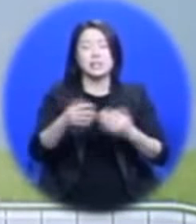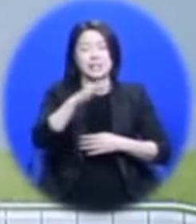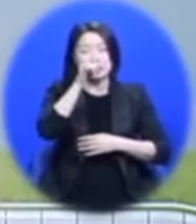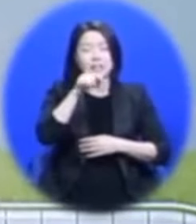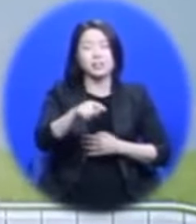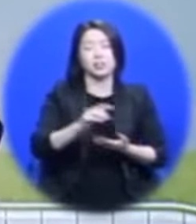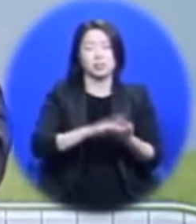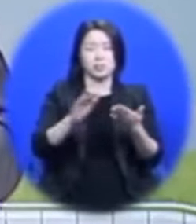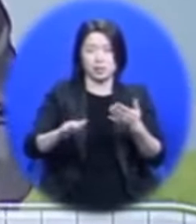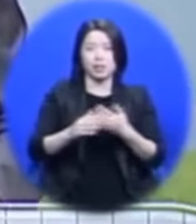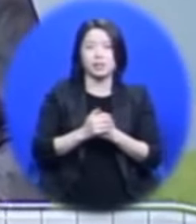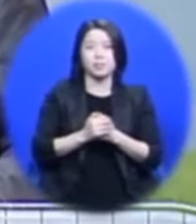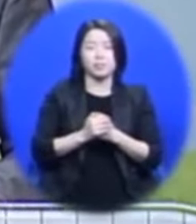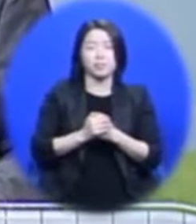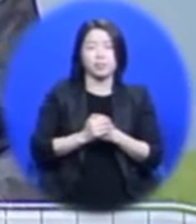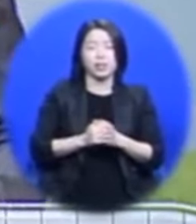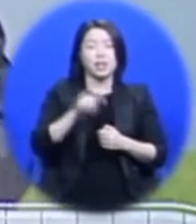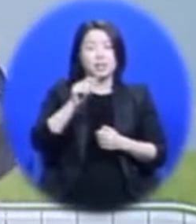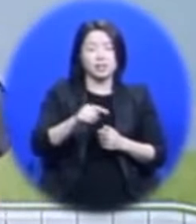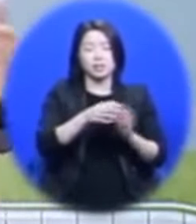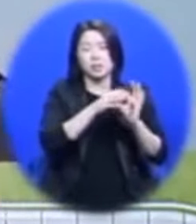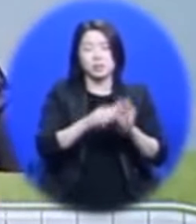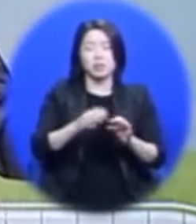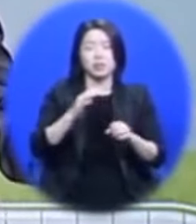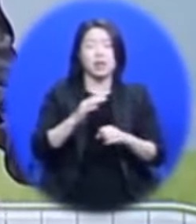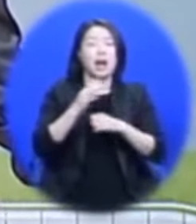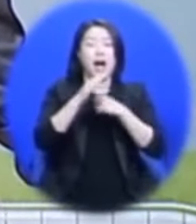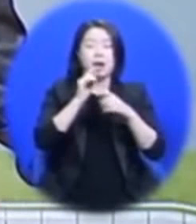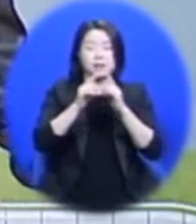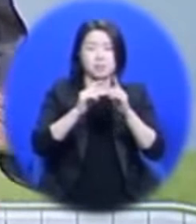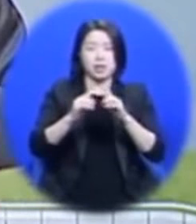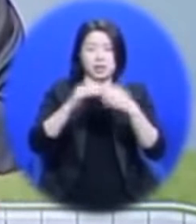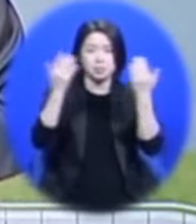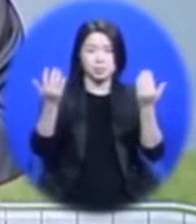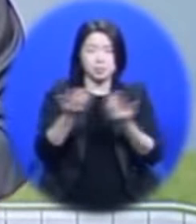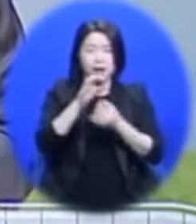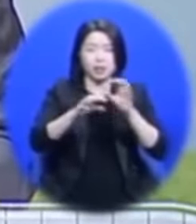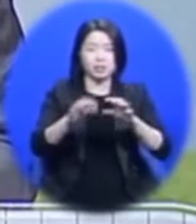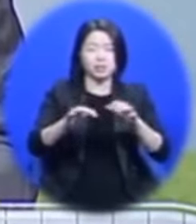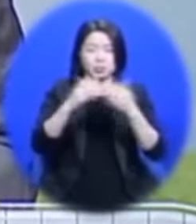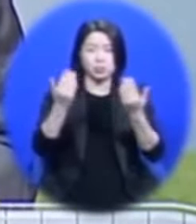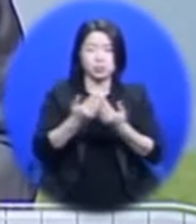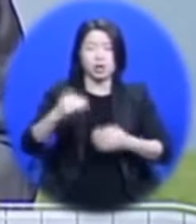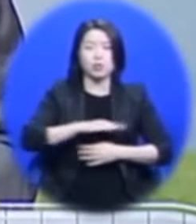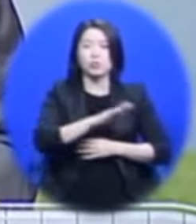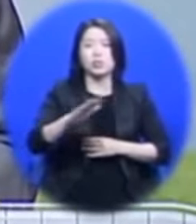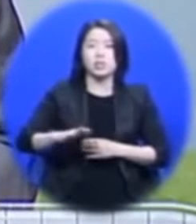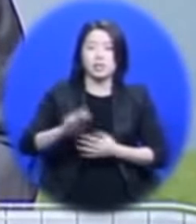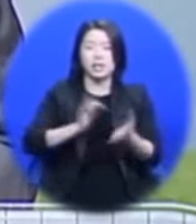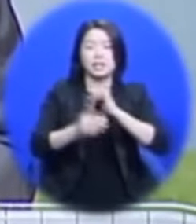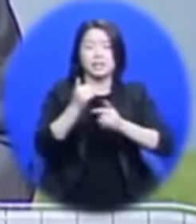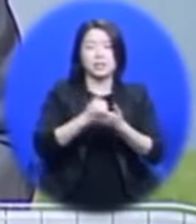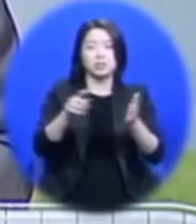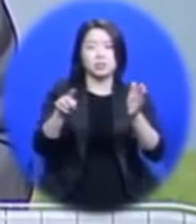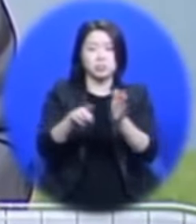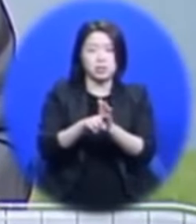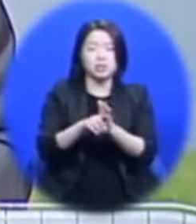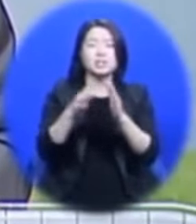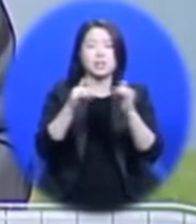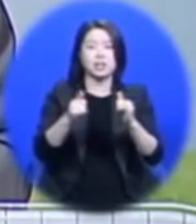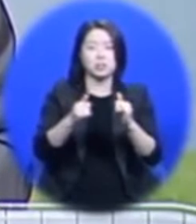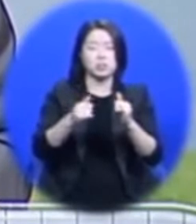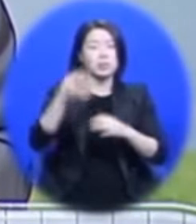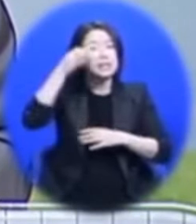겁니다. 그러면서 하는 이야기가 마을 전체가 우리를 예수 믿는 사람으로 인정하게 된